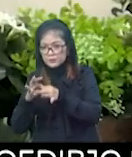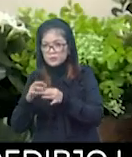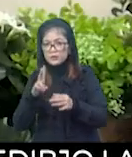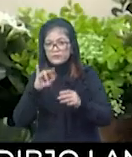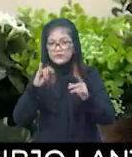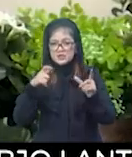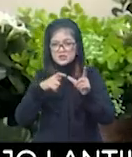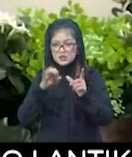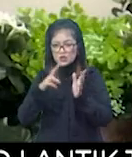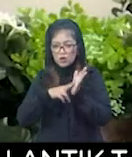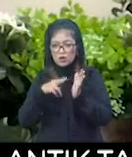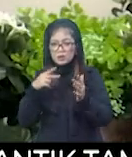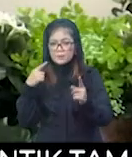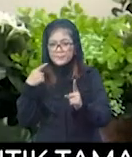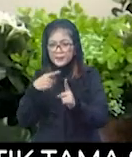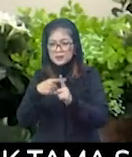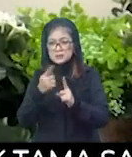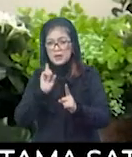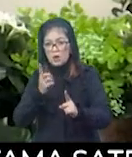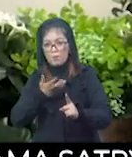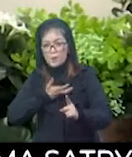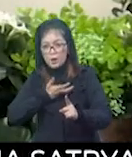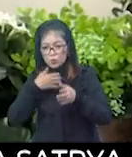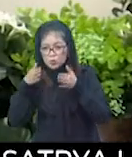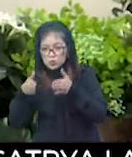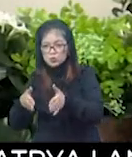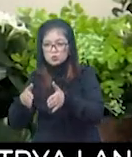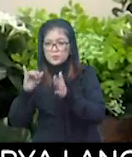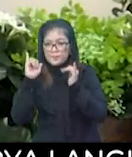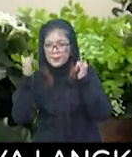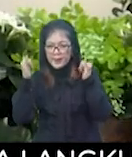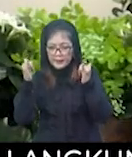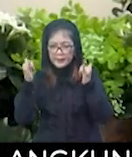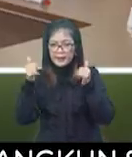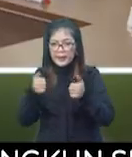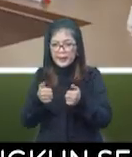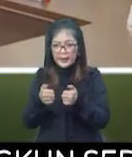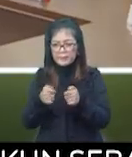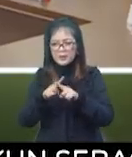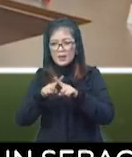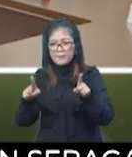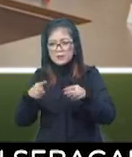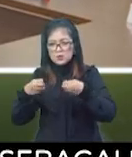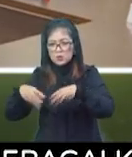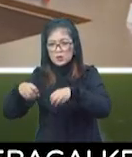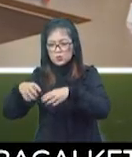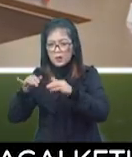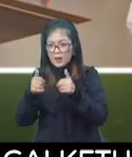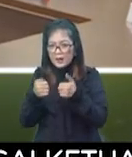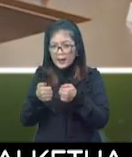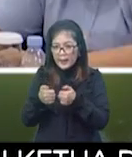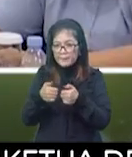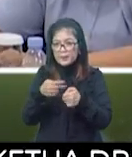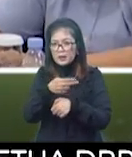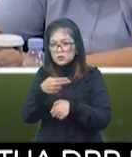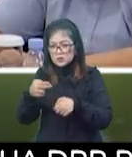menjadi game publisher, itu gaming business in Indonesia. Tapi sebenarnya kita bukan hanya untuk Indonesia market, kita memang goes to global market.